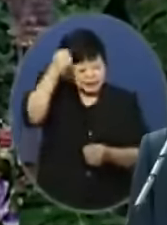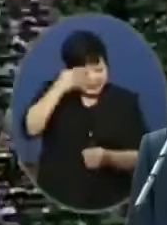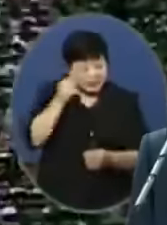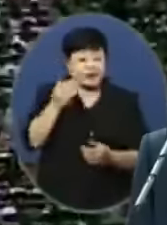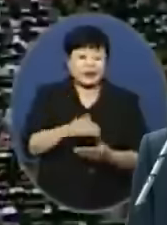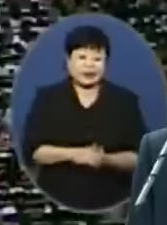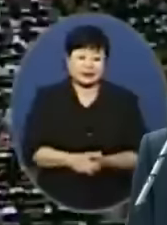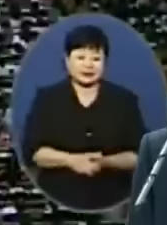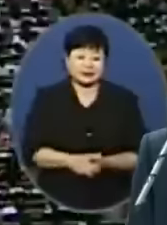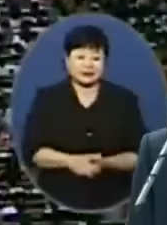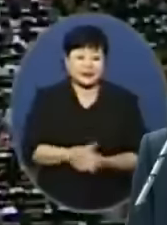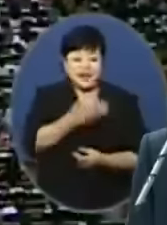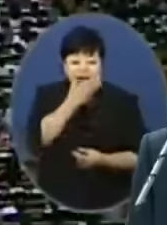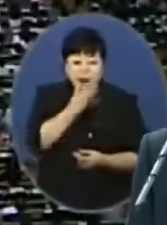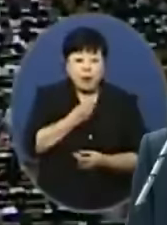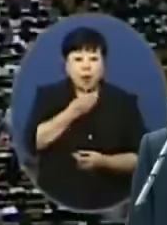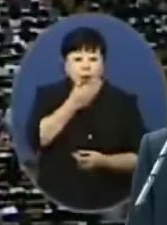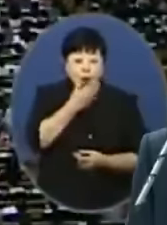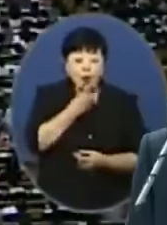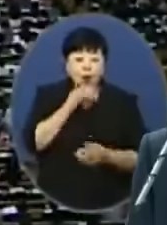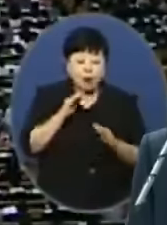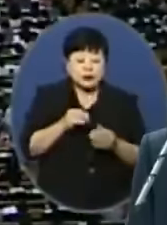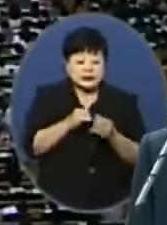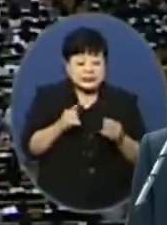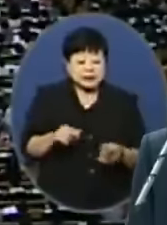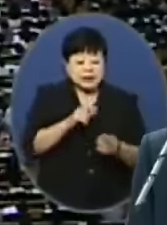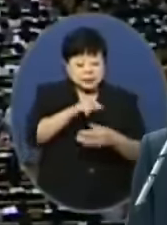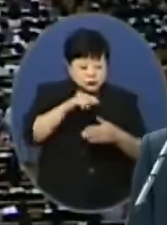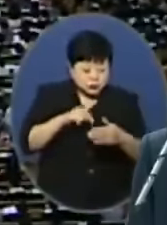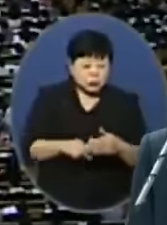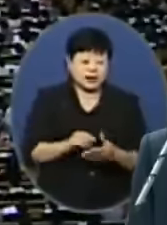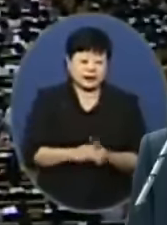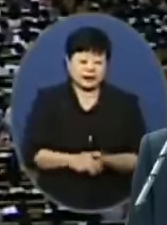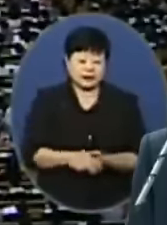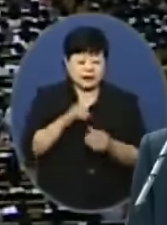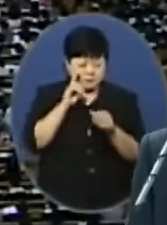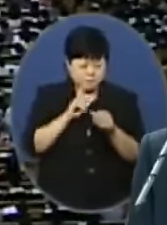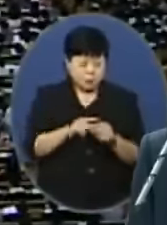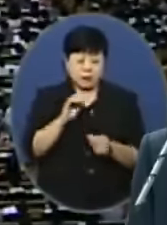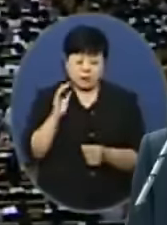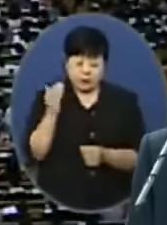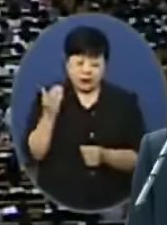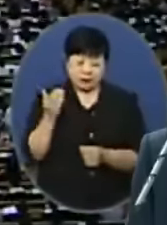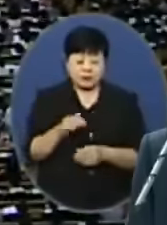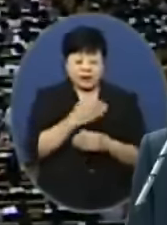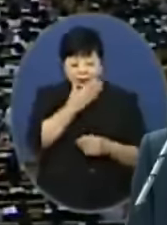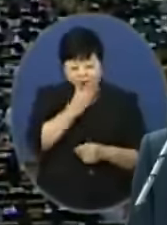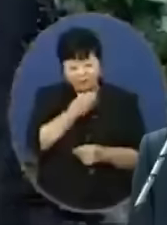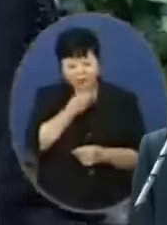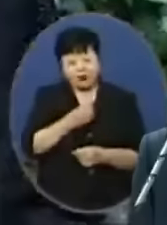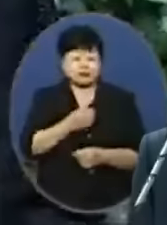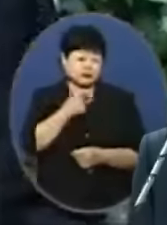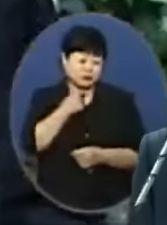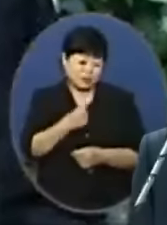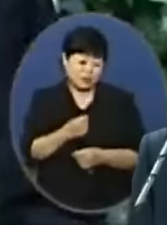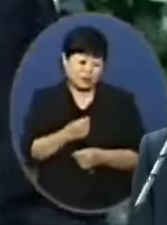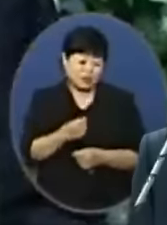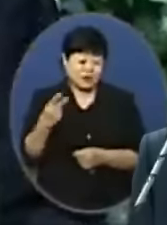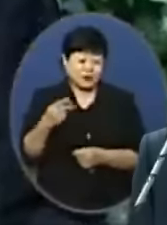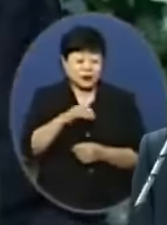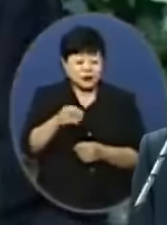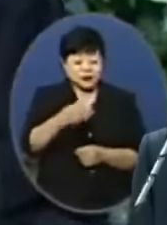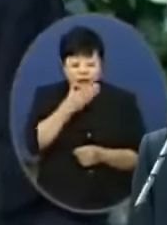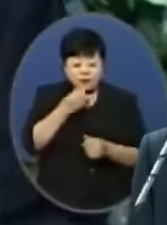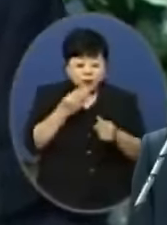되는 것입니다. 행복은 오늘 인간의 삶의 전반적인 목표가 됩니다. 우리 다 행복하고 싶어요. 그리고